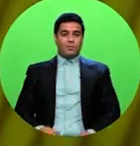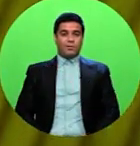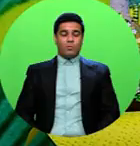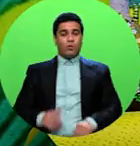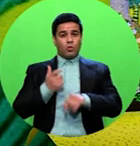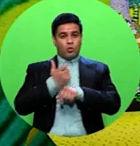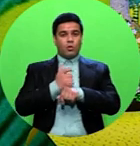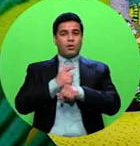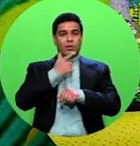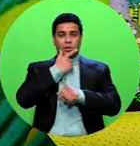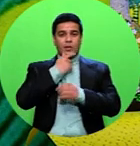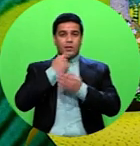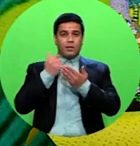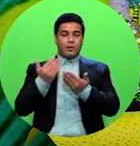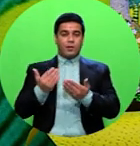Очень красивая.